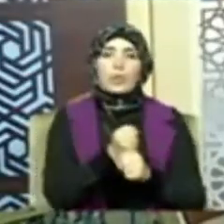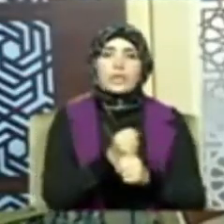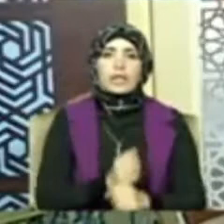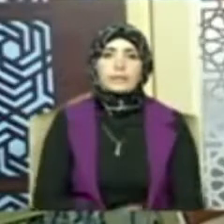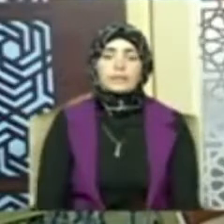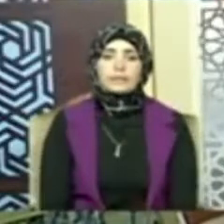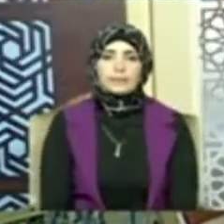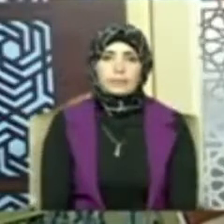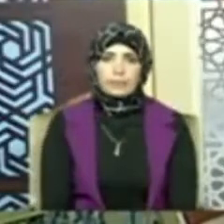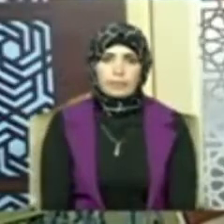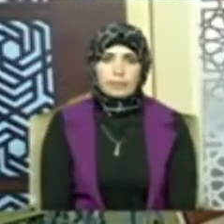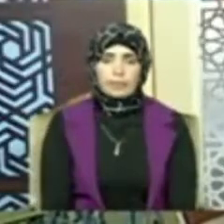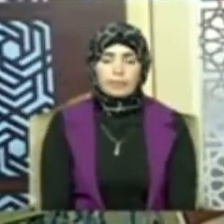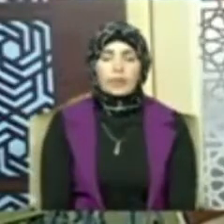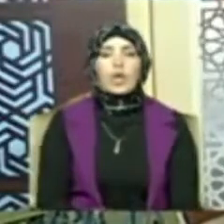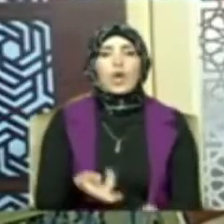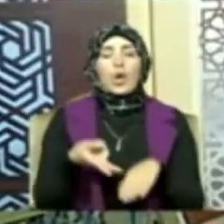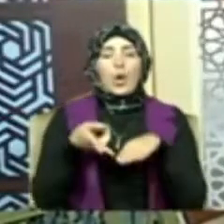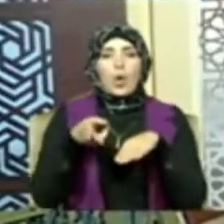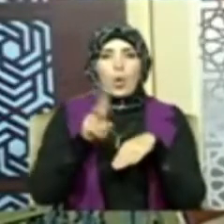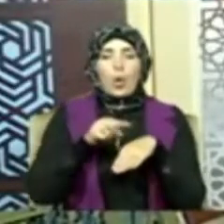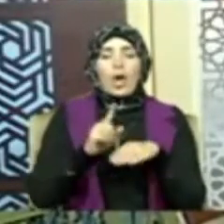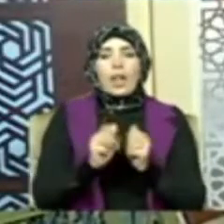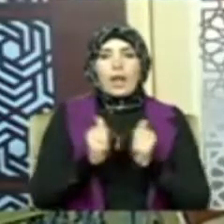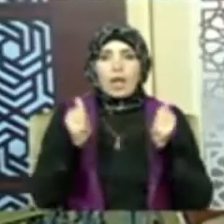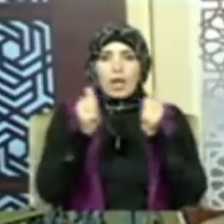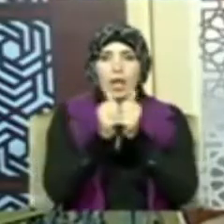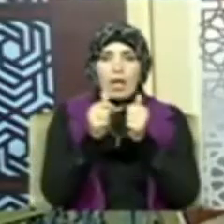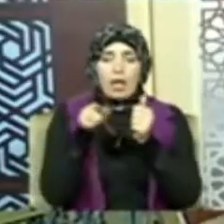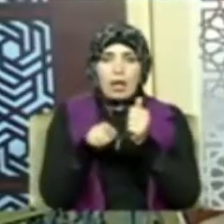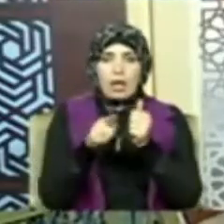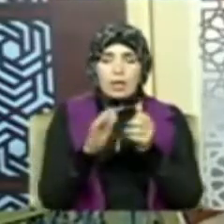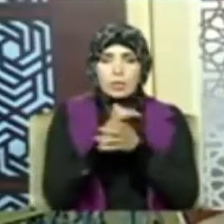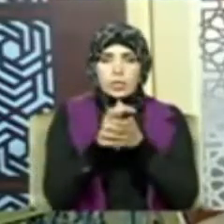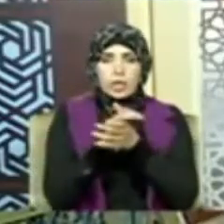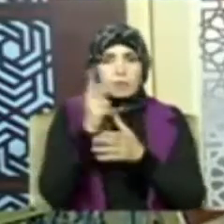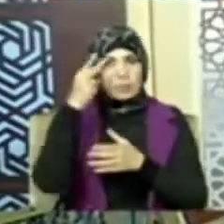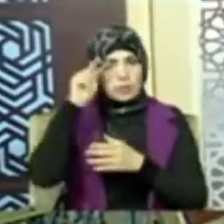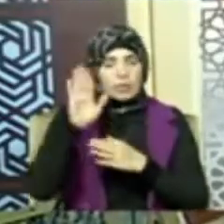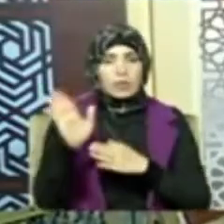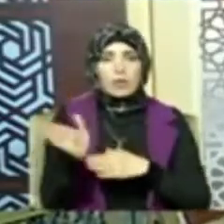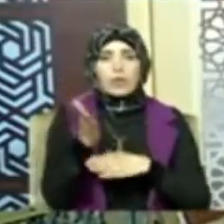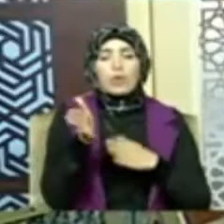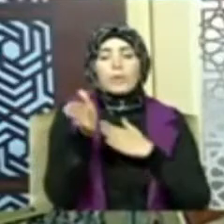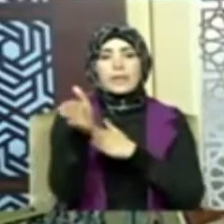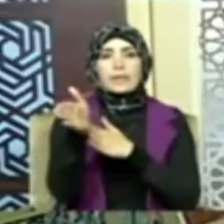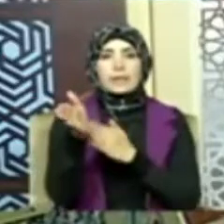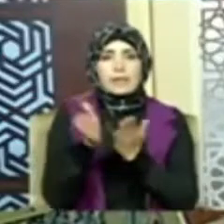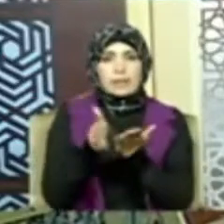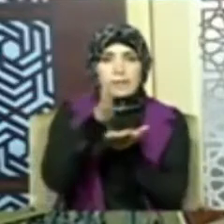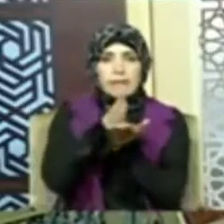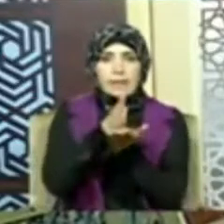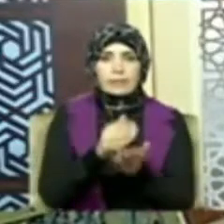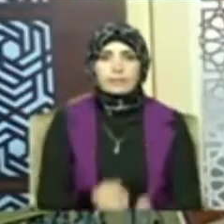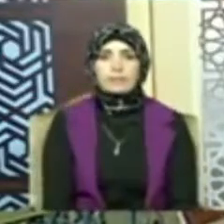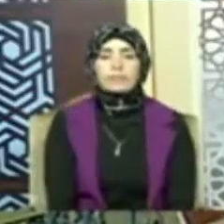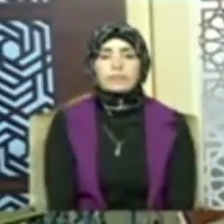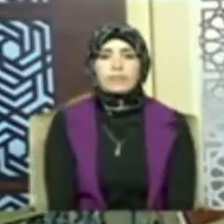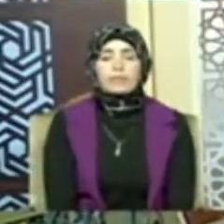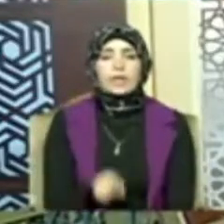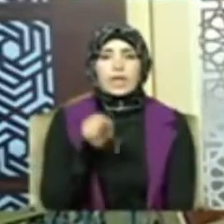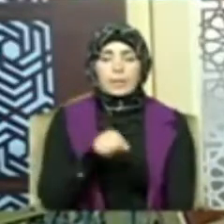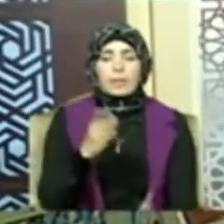وسلم وآله وصحبه ومن اهتدى. من دروس الهجرة